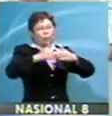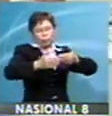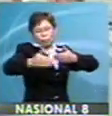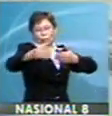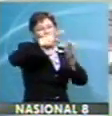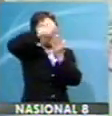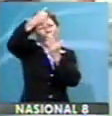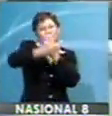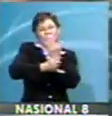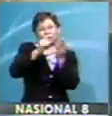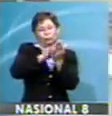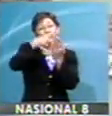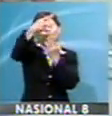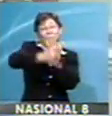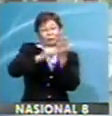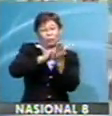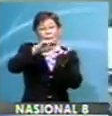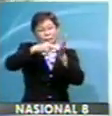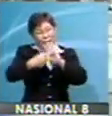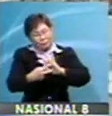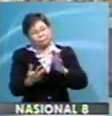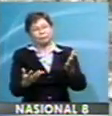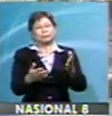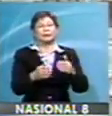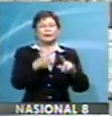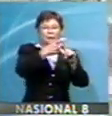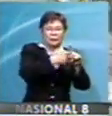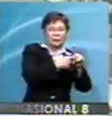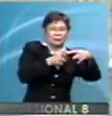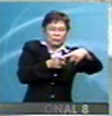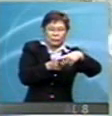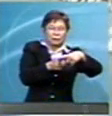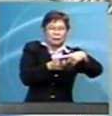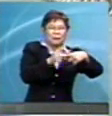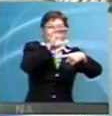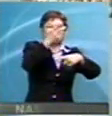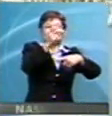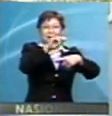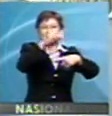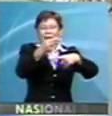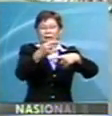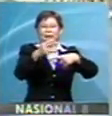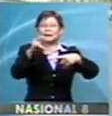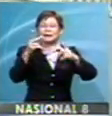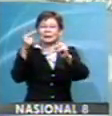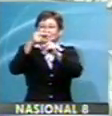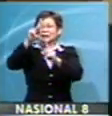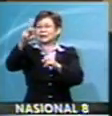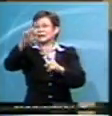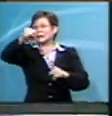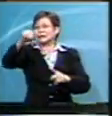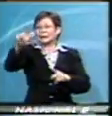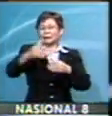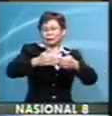projek berkenaan ini termasuklah jajaran dari persimpangan cenih ke persimpangan kijal sepanjang